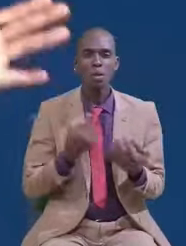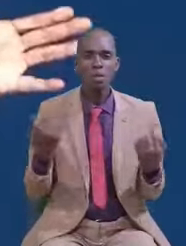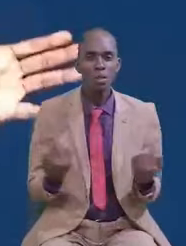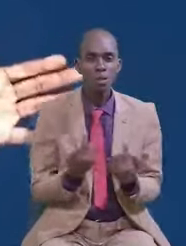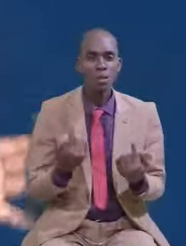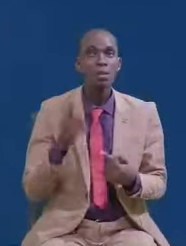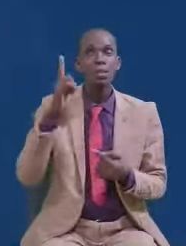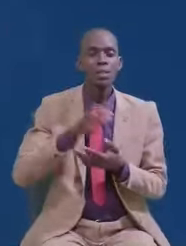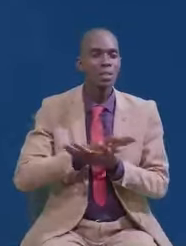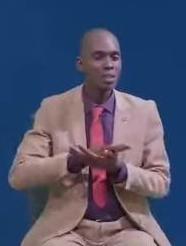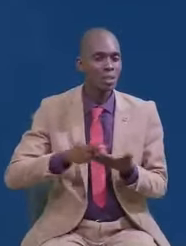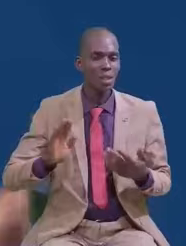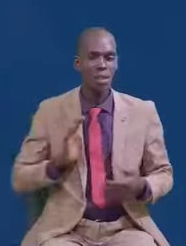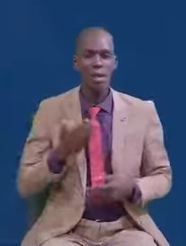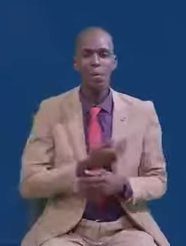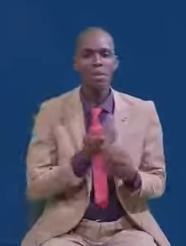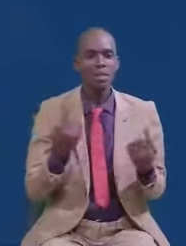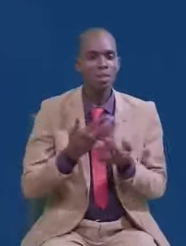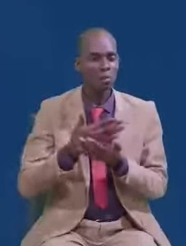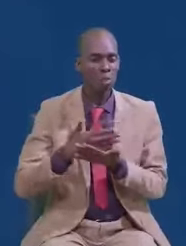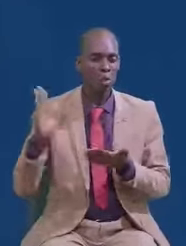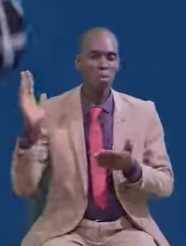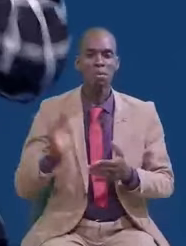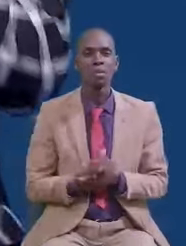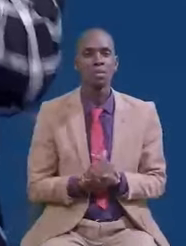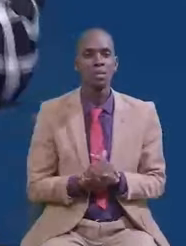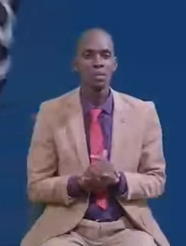Il a ôté nos péchés.